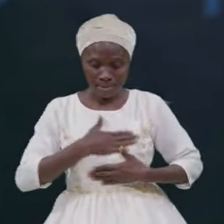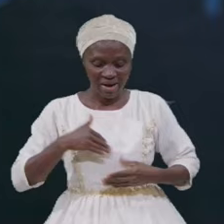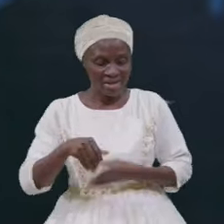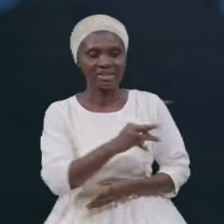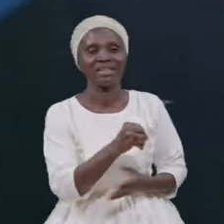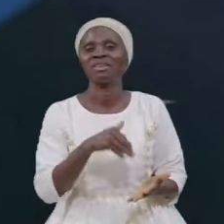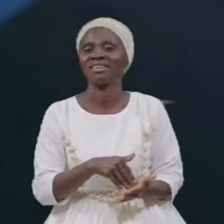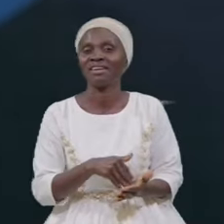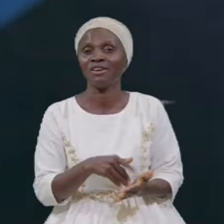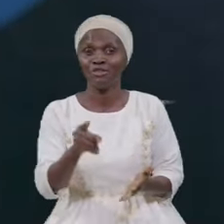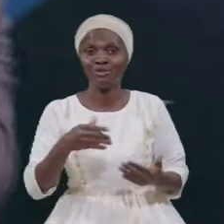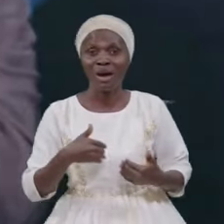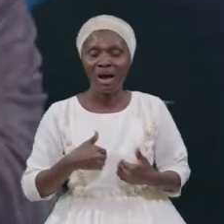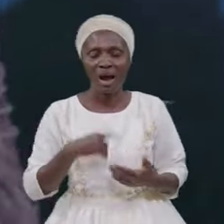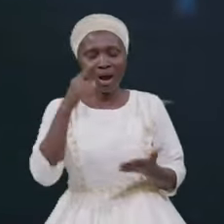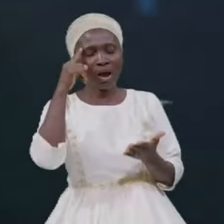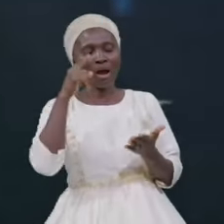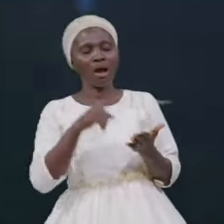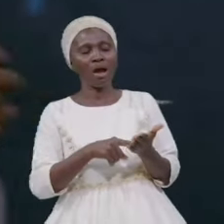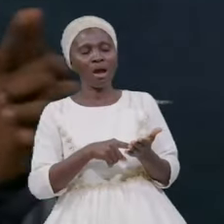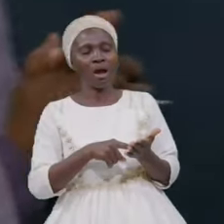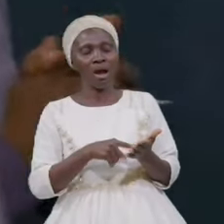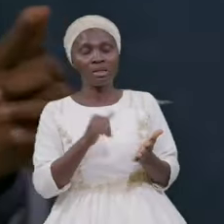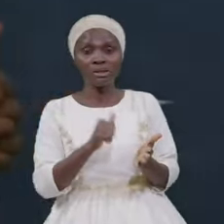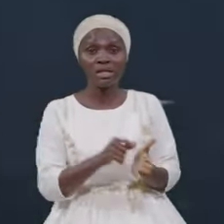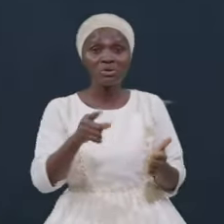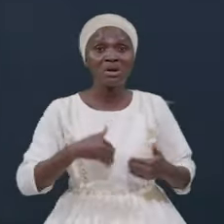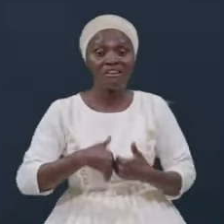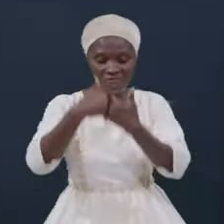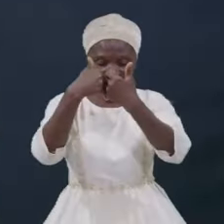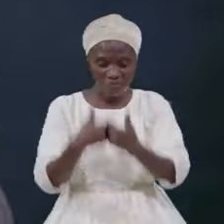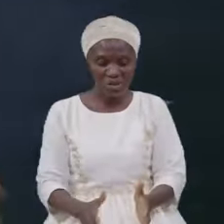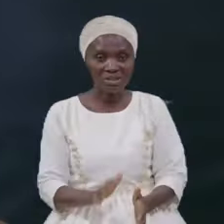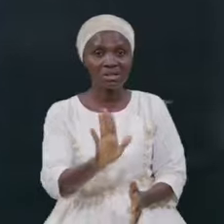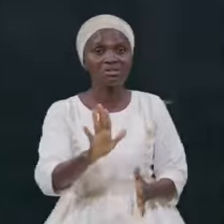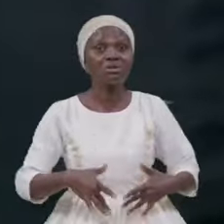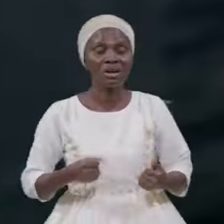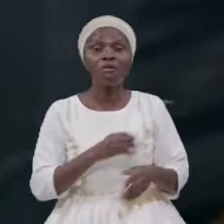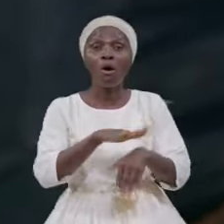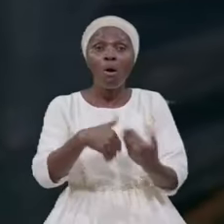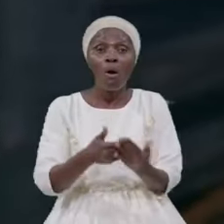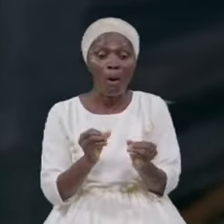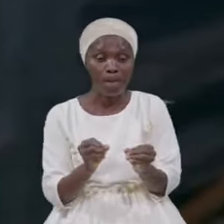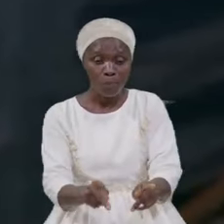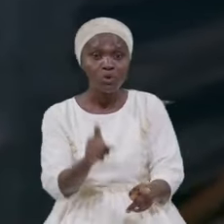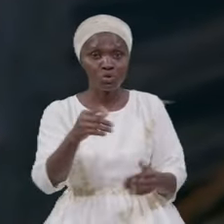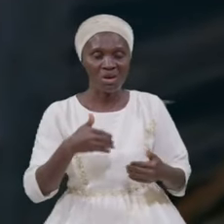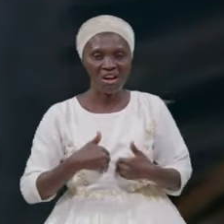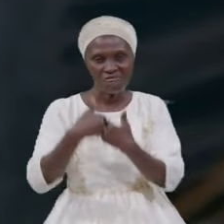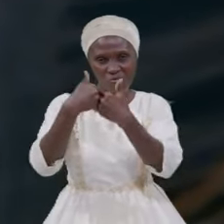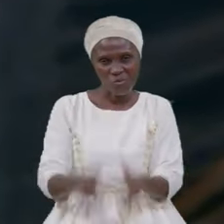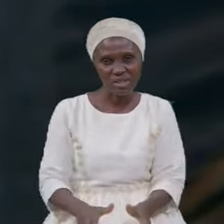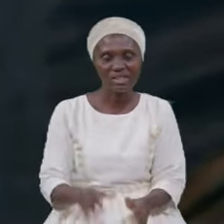vie, l'opportunité, tu as gaspillé tout ce que tu avais. Parce que maintenant,